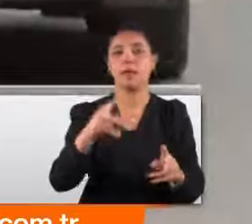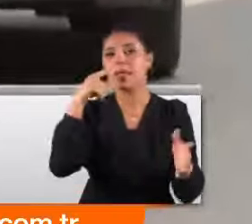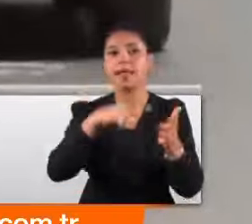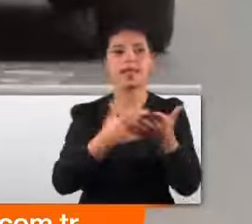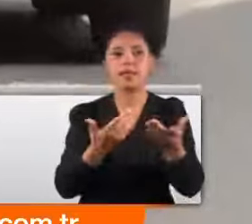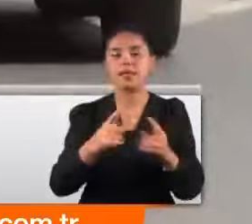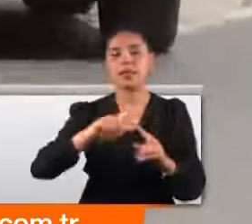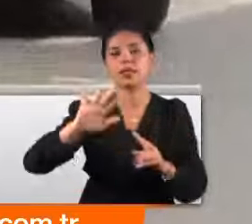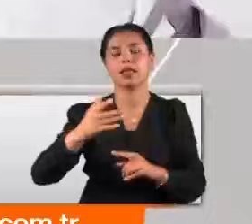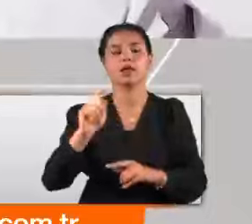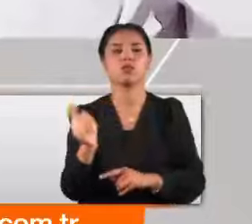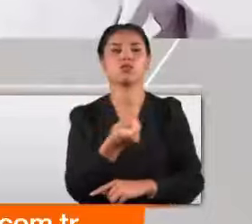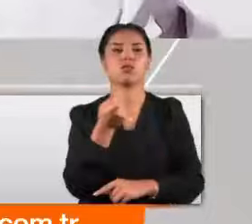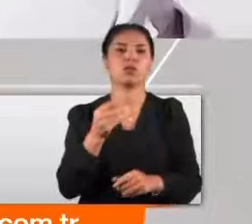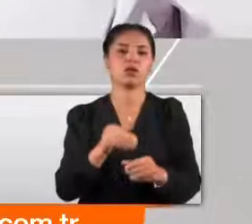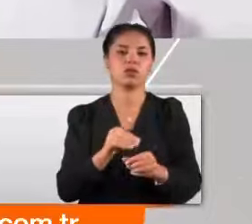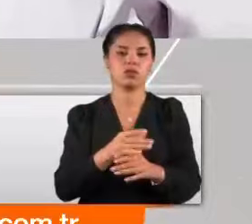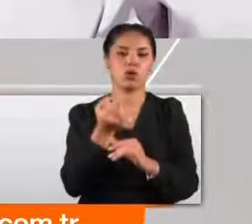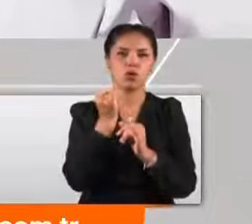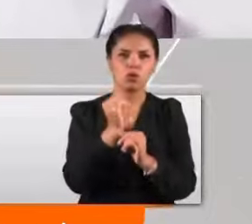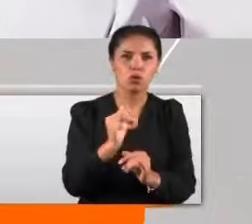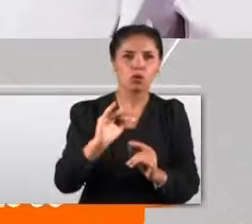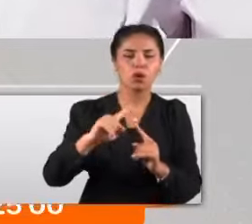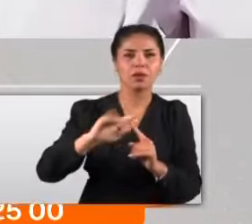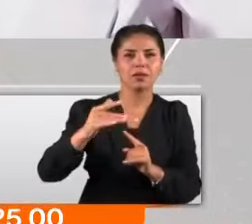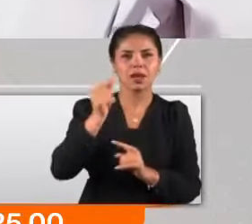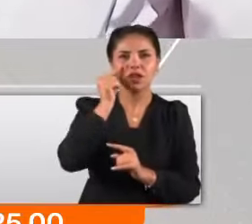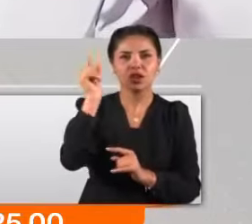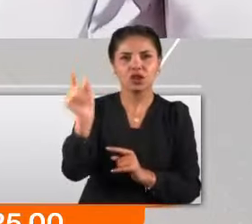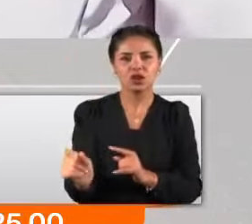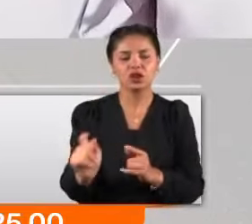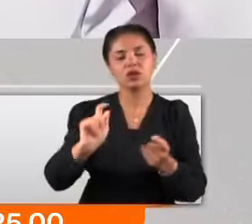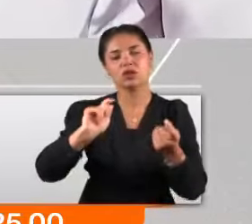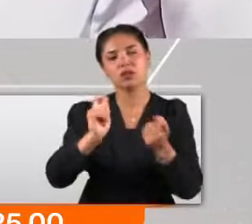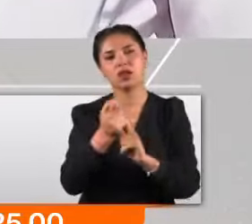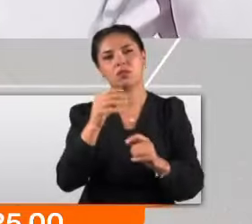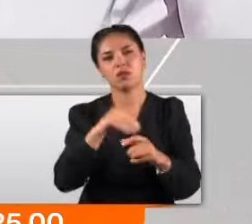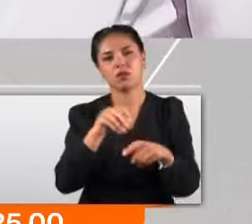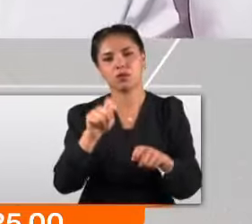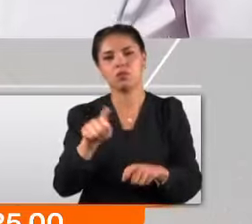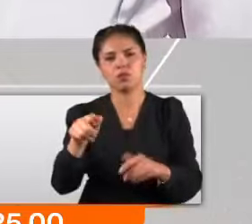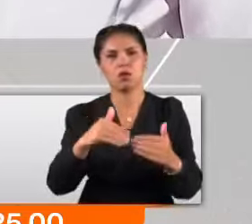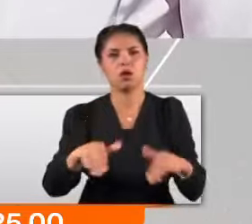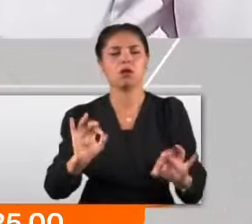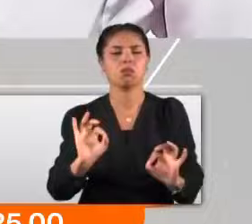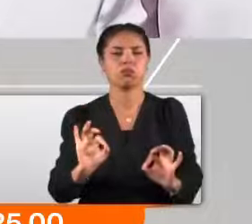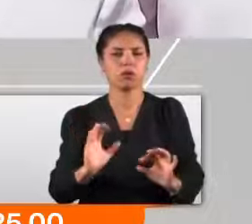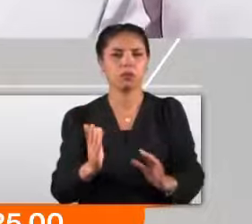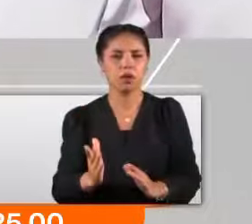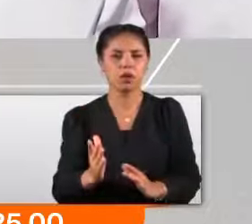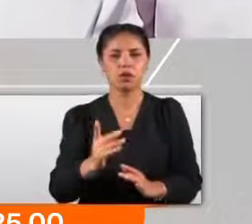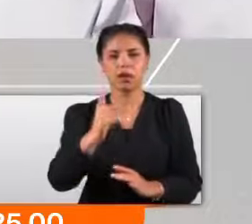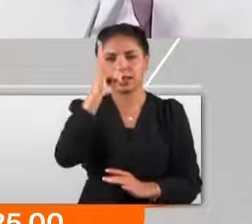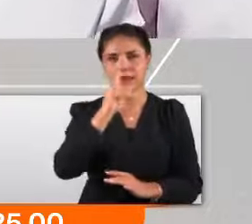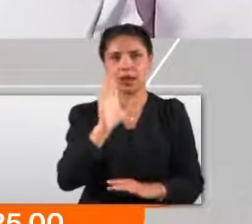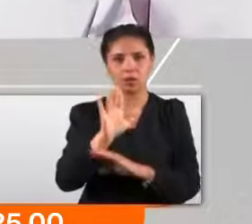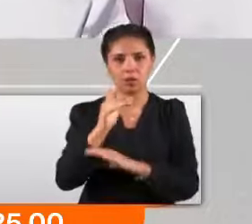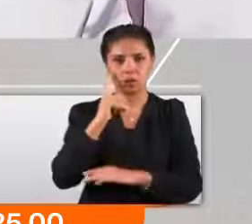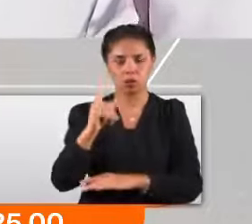taksi bulunabilirliğini artırmak. Kötü taksici algısını yenmek için yapılıyormuş. Sizce önüne geçer mi? Önüne girer. Resmi